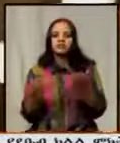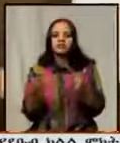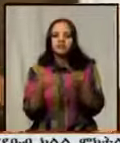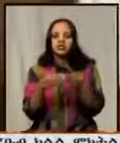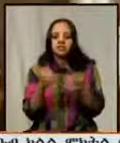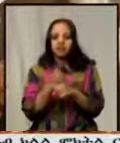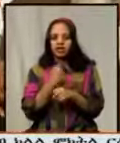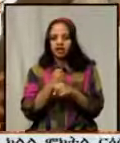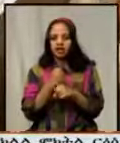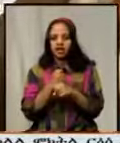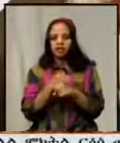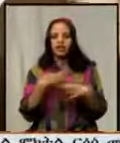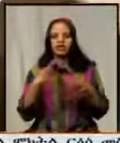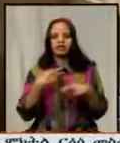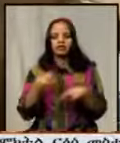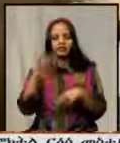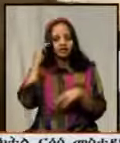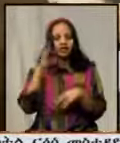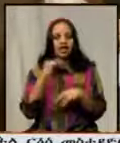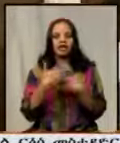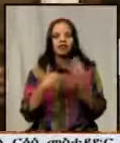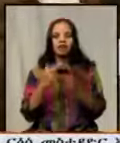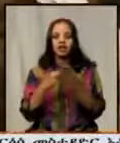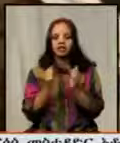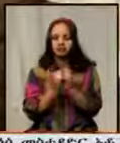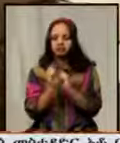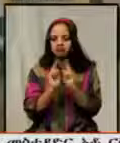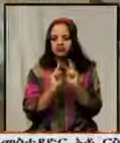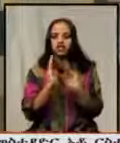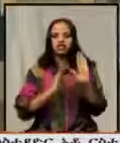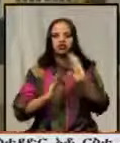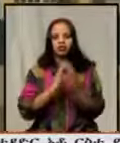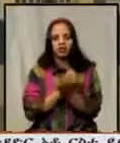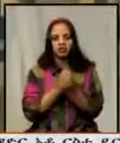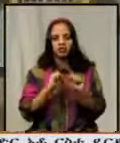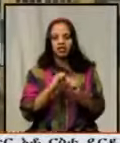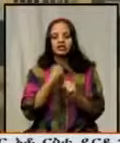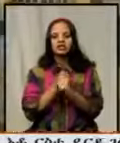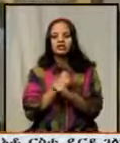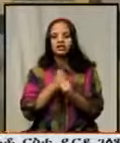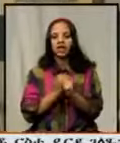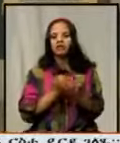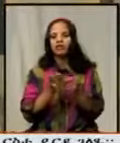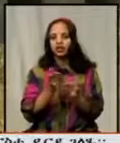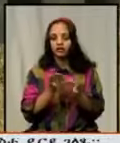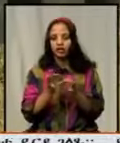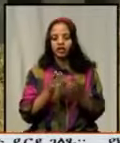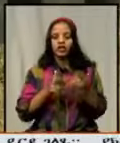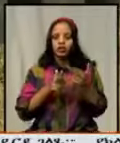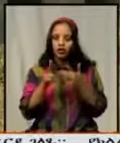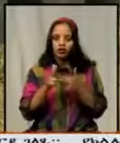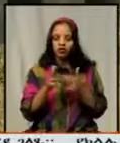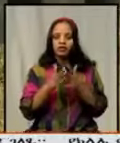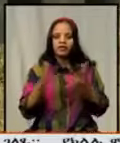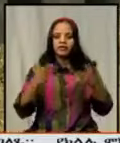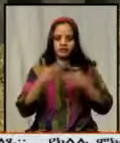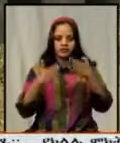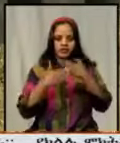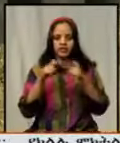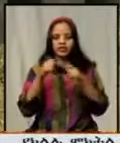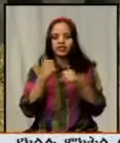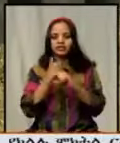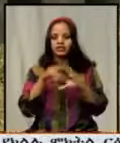ስራ እንዲሰራ ከጤና ሚኒስቴርና ከደም ባንክ ጋር በመነጋገር ችግሩን ለመፍታት እንደሚሰራም ገልጸዋል። የተቋረጠው የማስፋፊያ ግንባታም ወደ